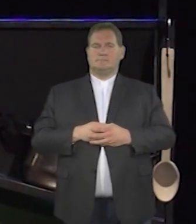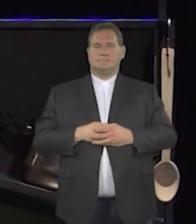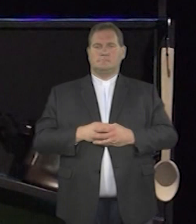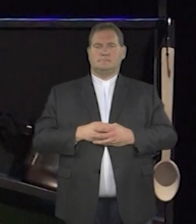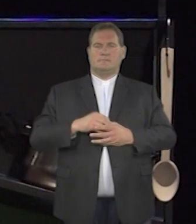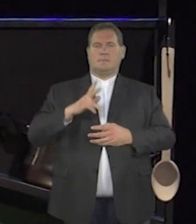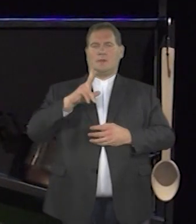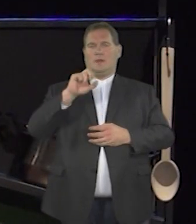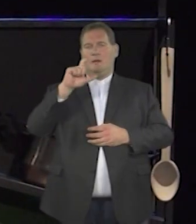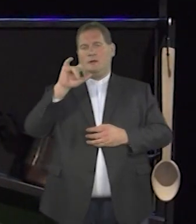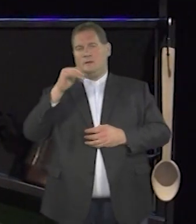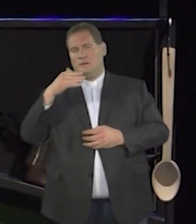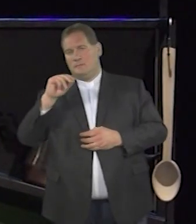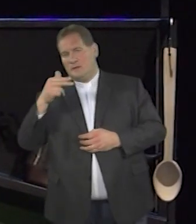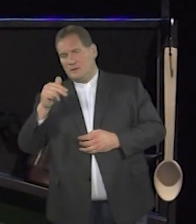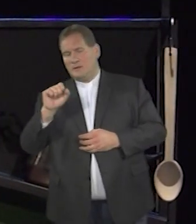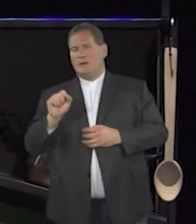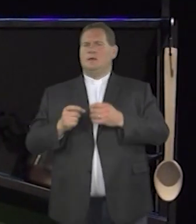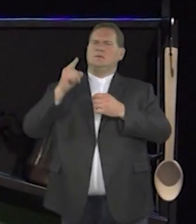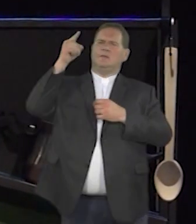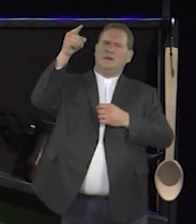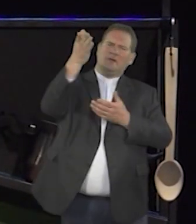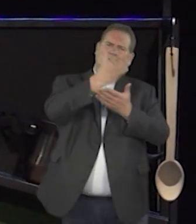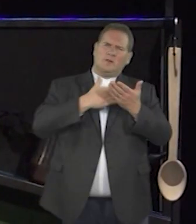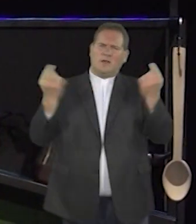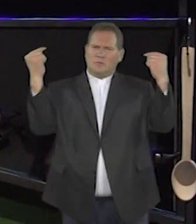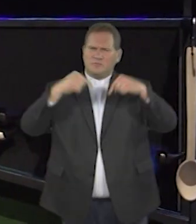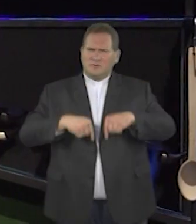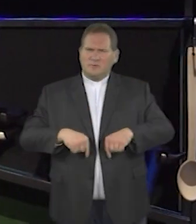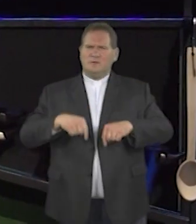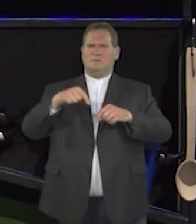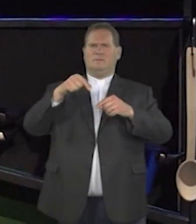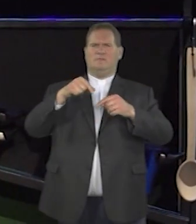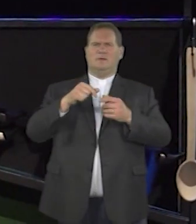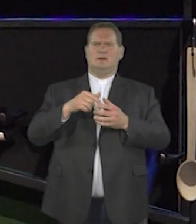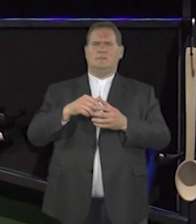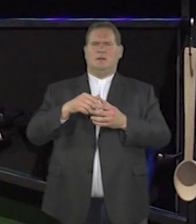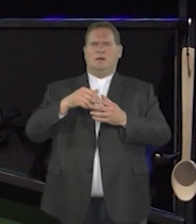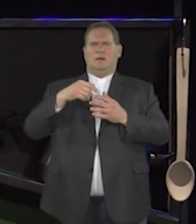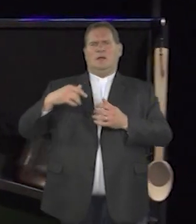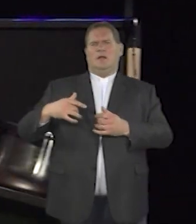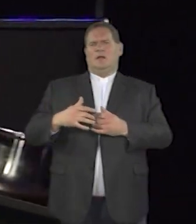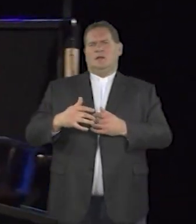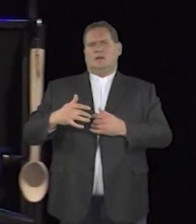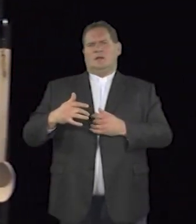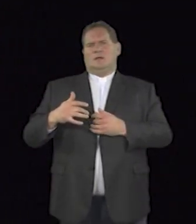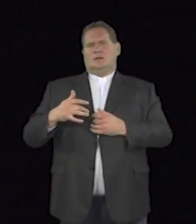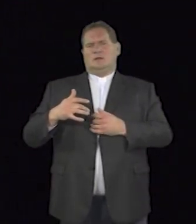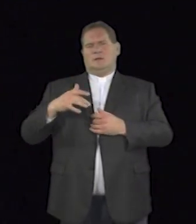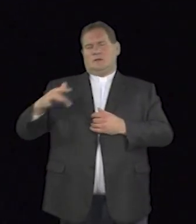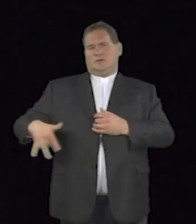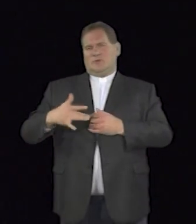Kalimera, z dalekiego Samosa przybyłam w te strony. Ja, książę